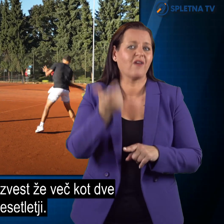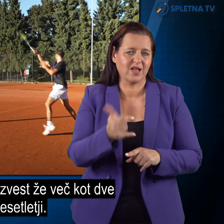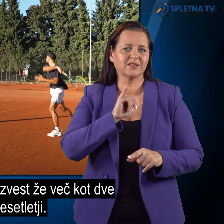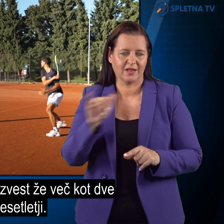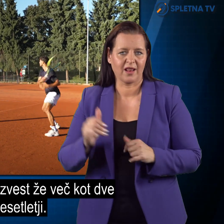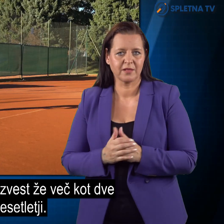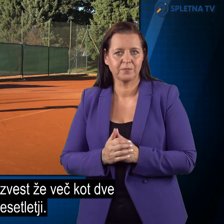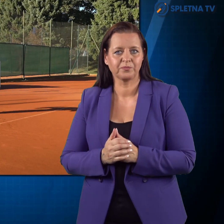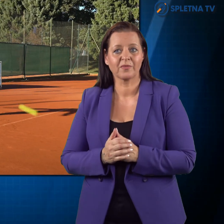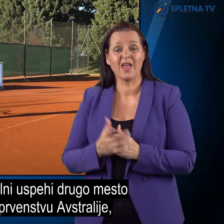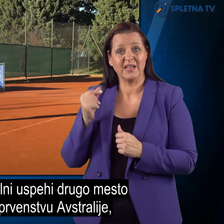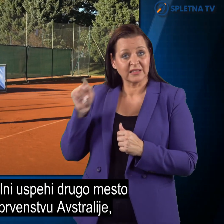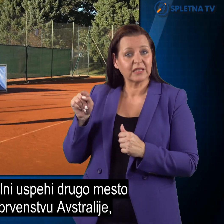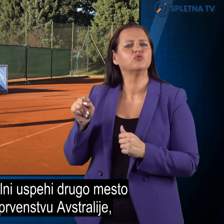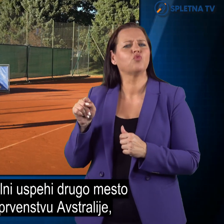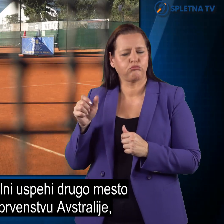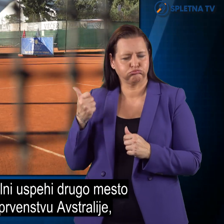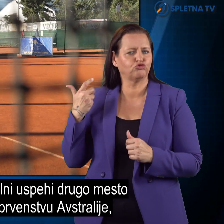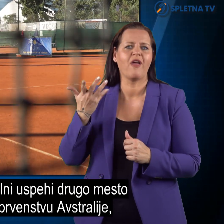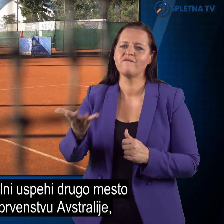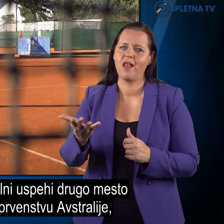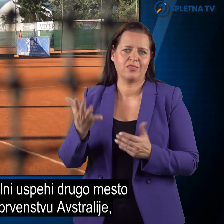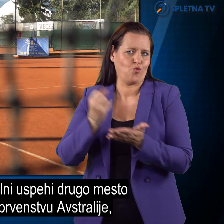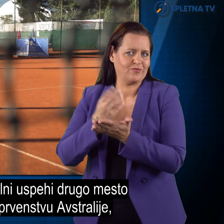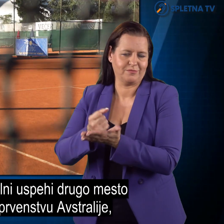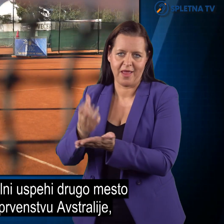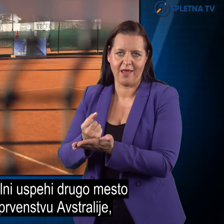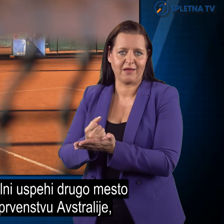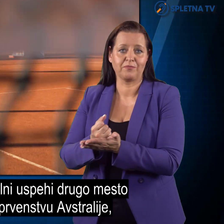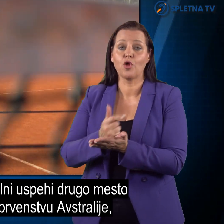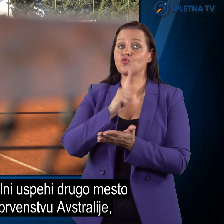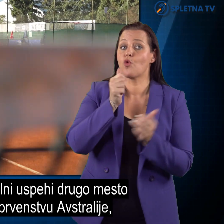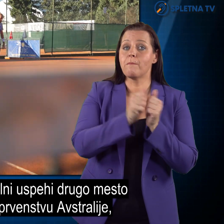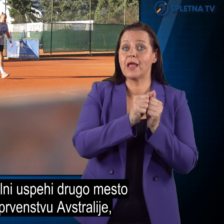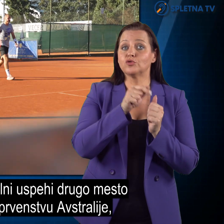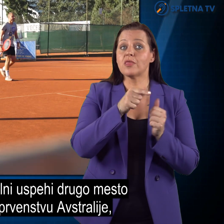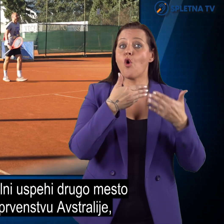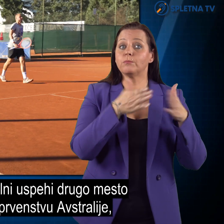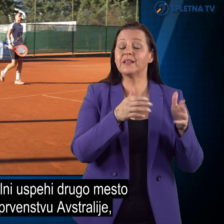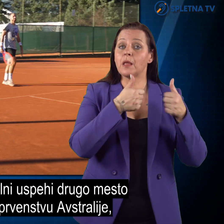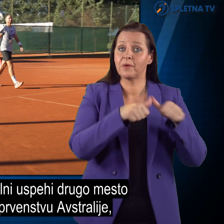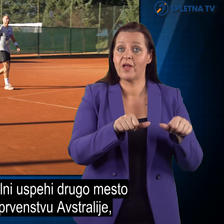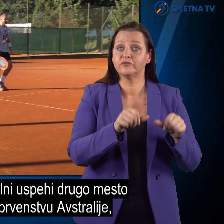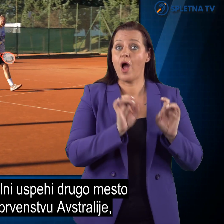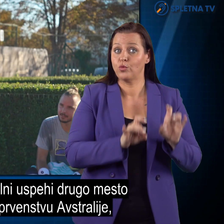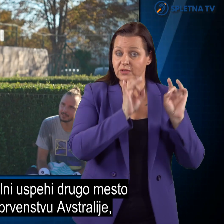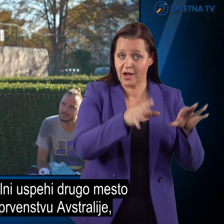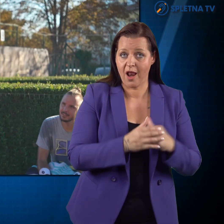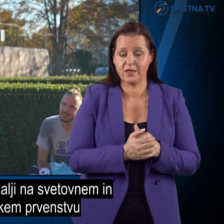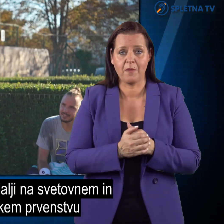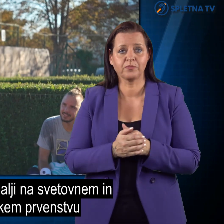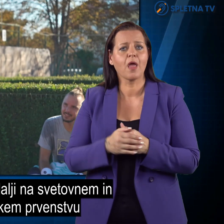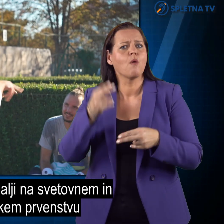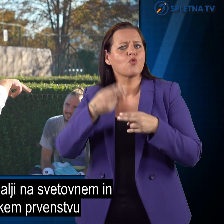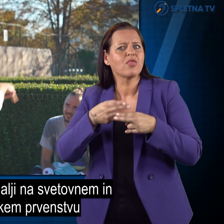desetletji. Za njim so številni uspehi, 2. mesto na odprtem prvenstvu Avstralije, bronasti medalji